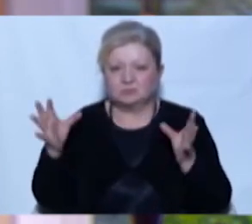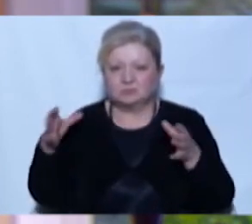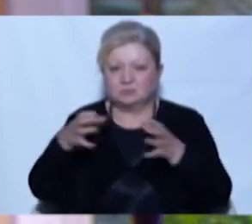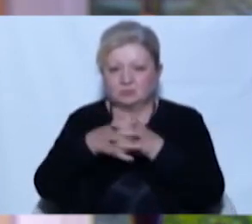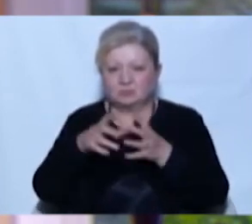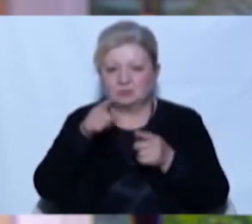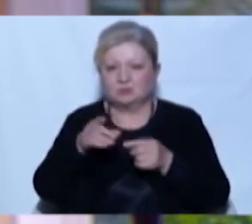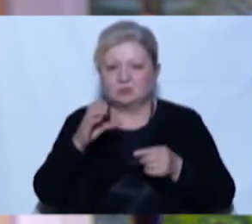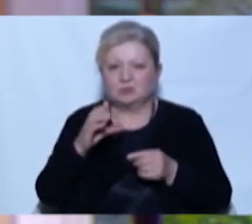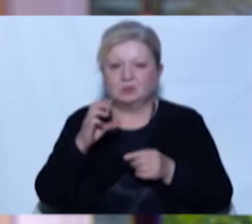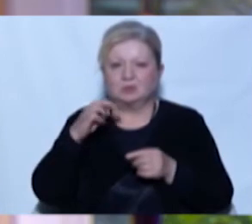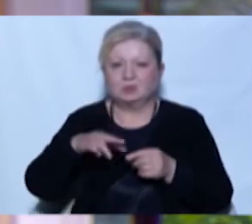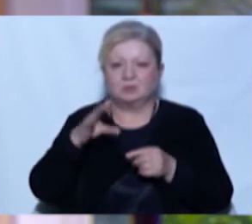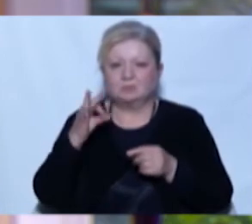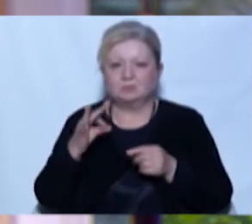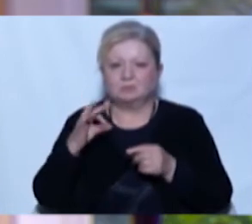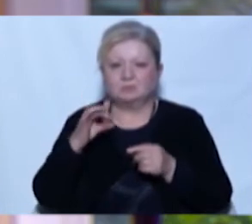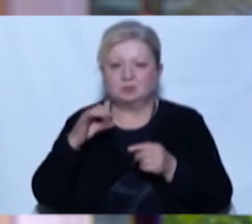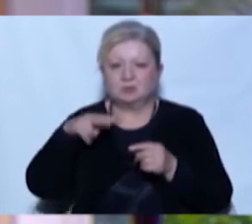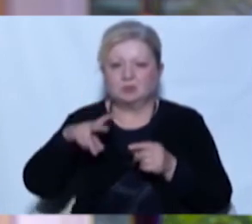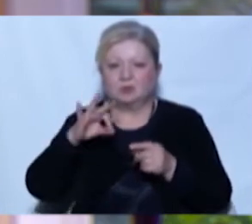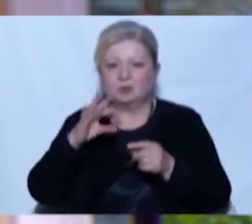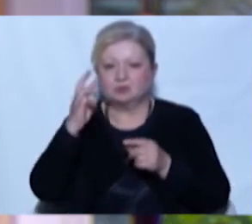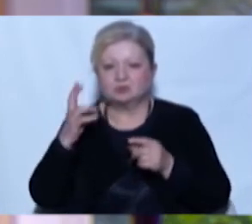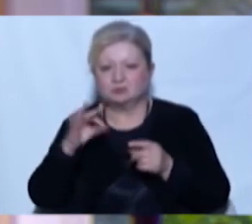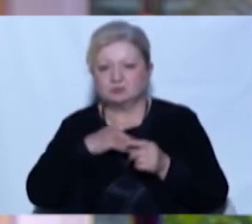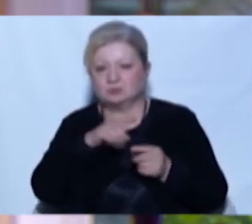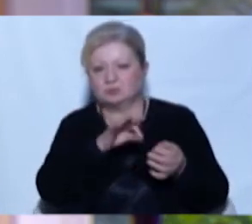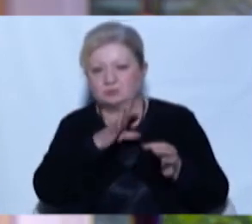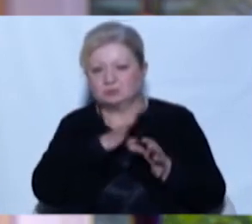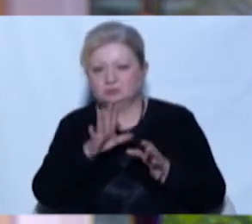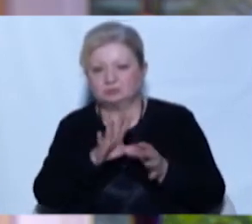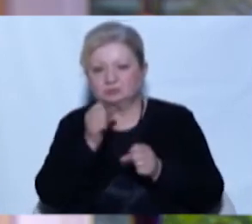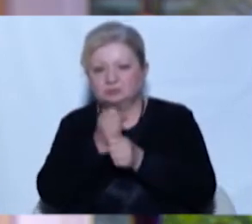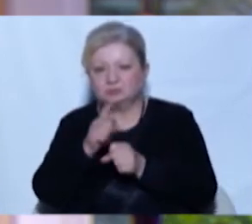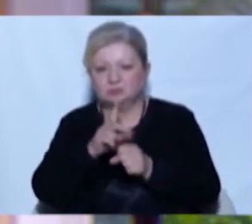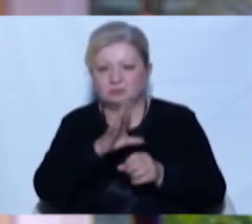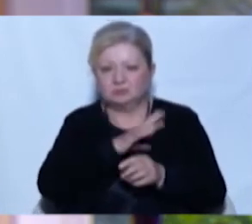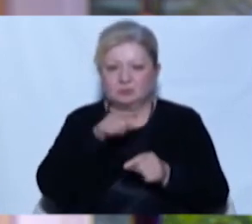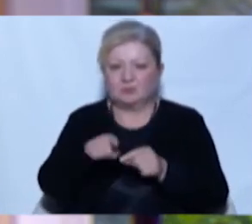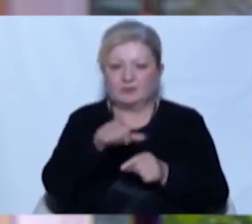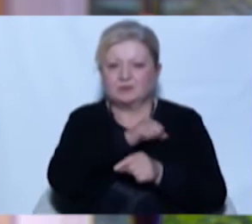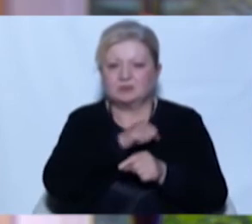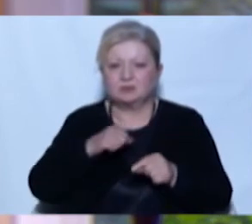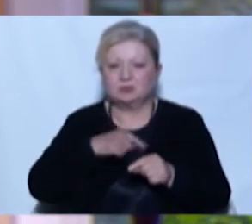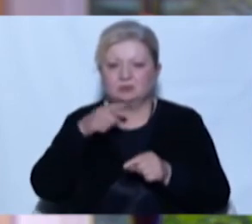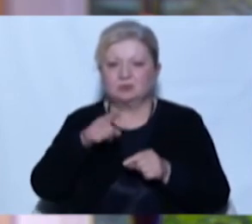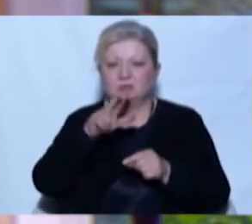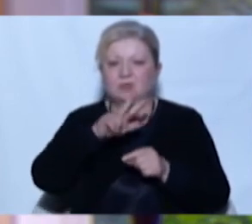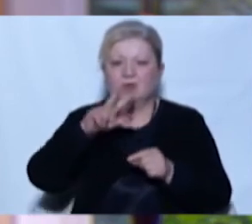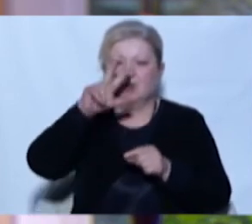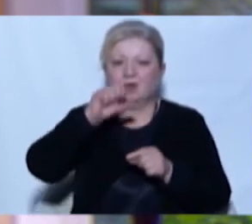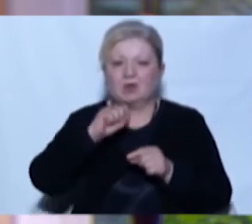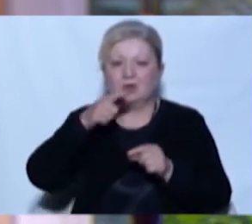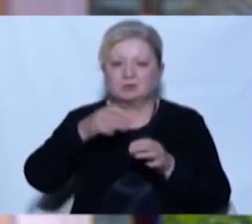სლობოდან მილოშევიჩის მიერ განხორციელებული ღონისძიებები, რომ 2000 წელს იგი ჰააგის